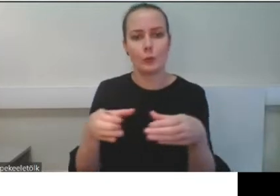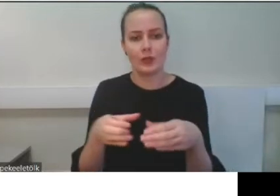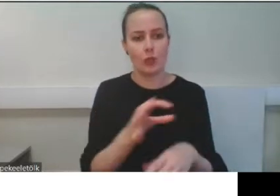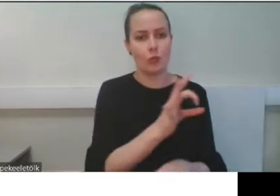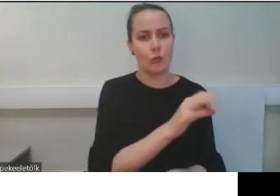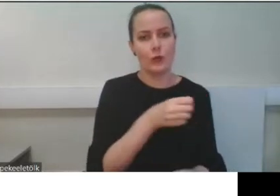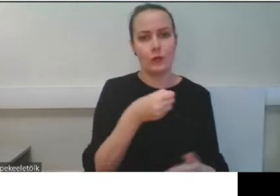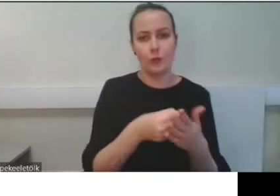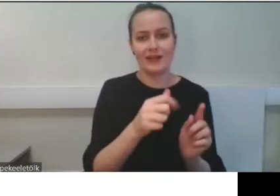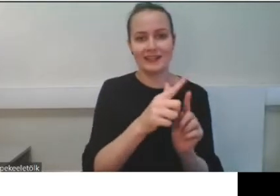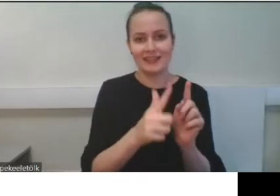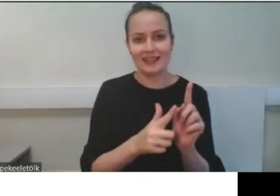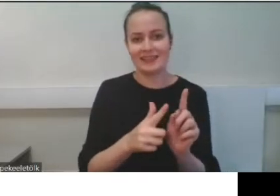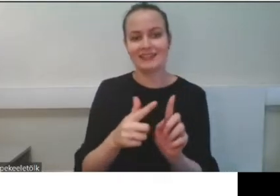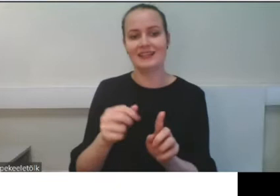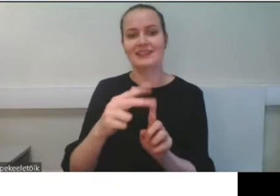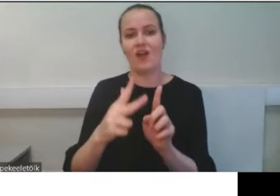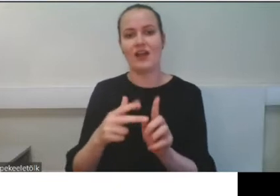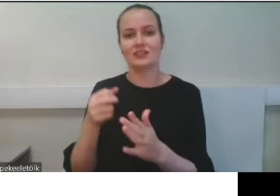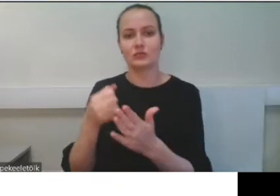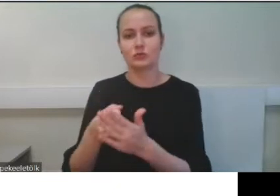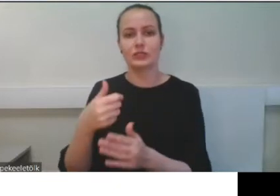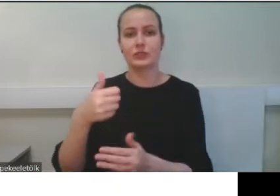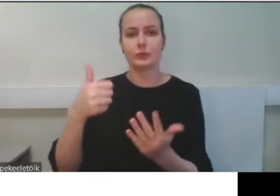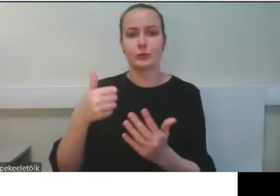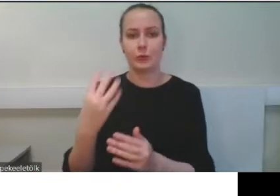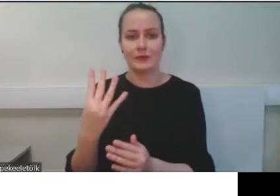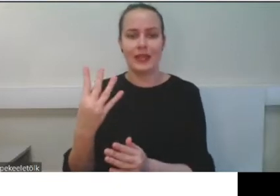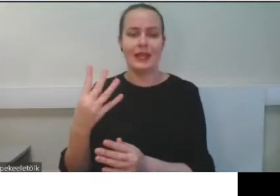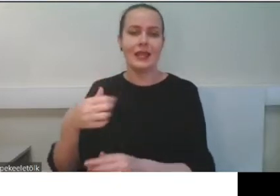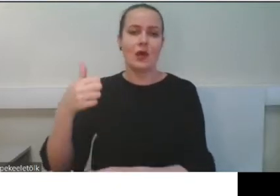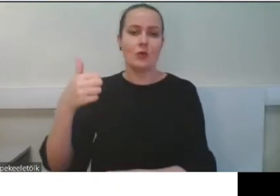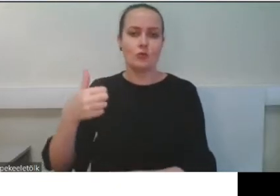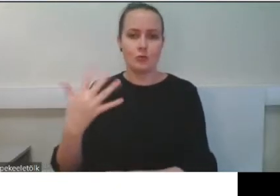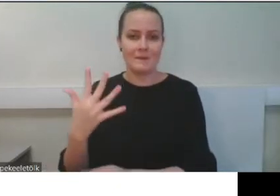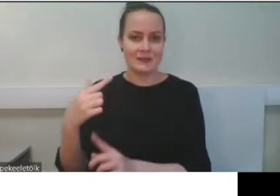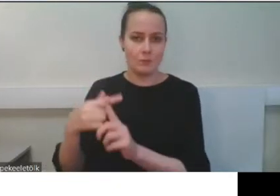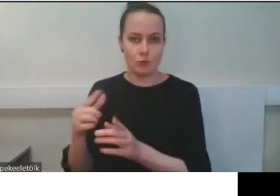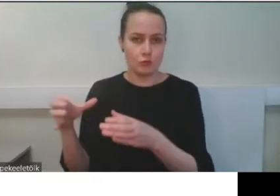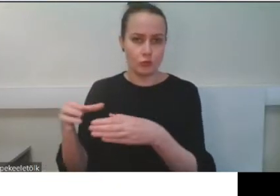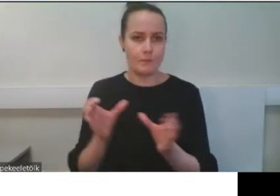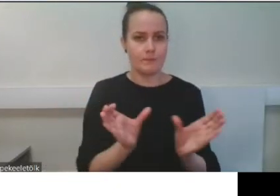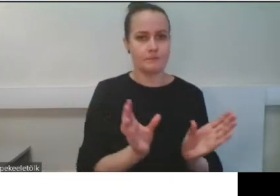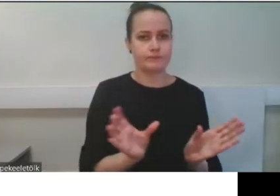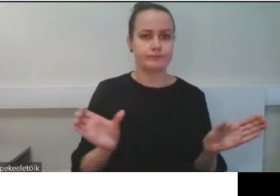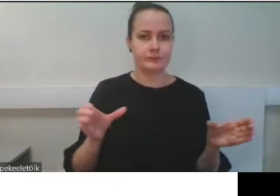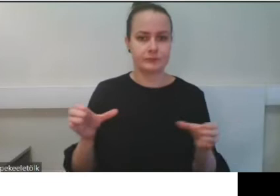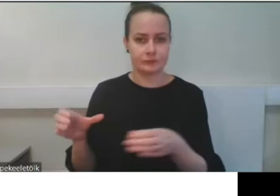et kus on ka tegelikkuses näha , et ka nende näitajad on võib-olla kokku